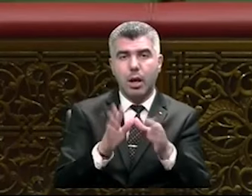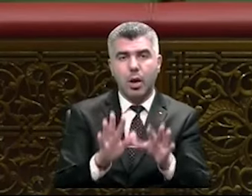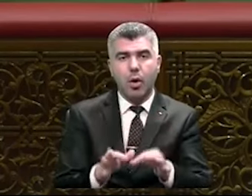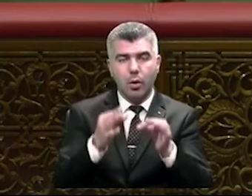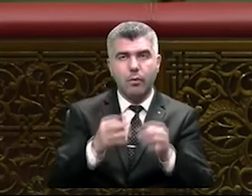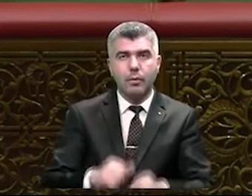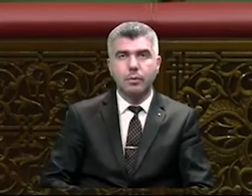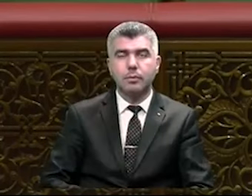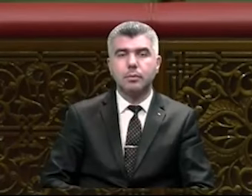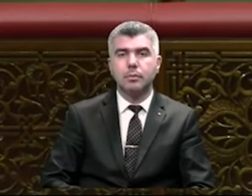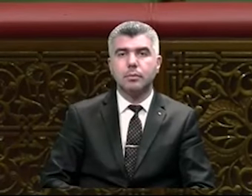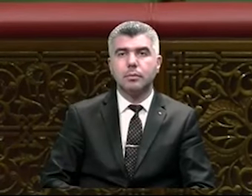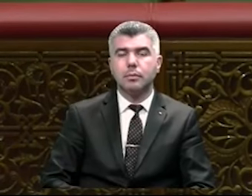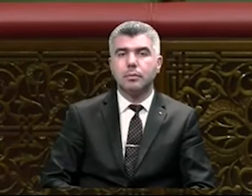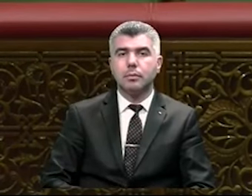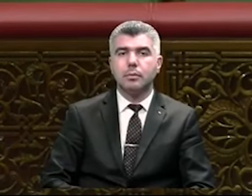اللجنه